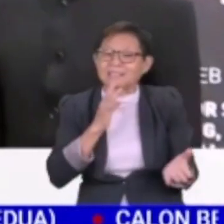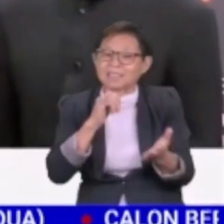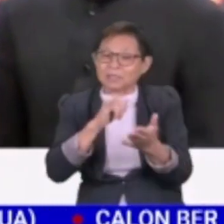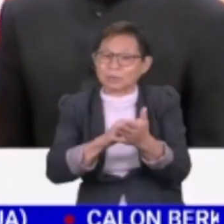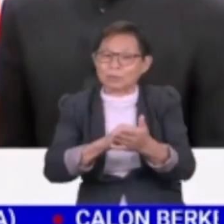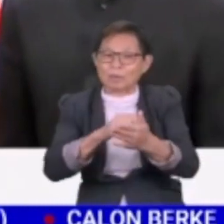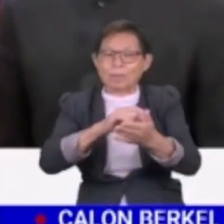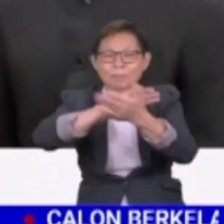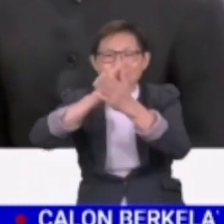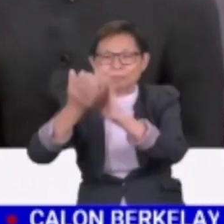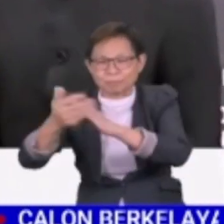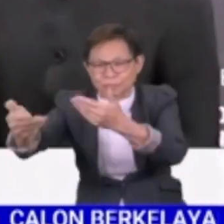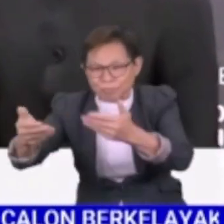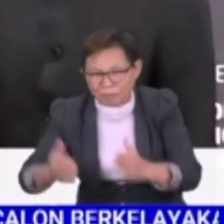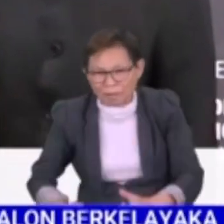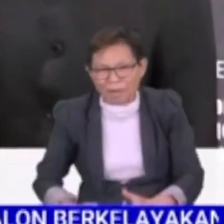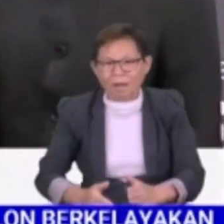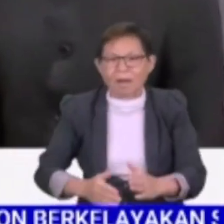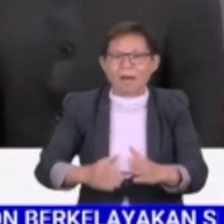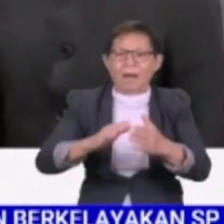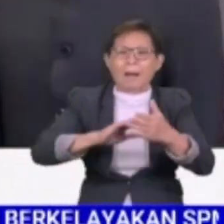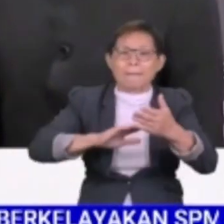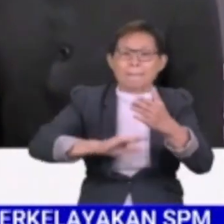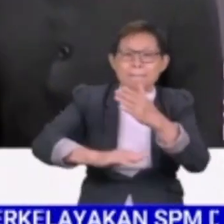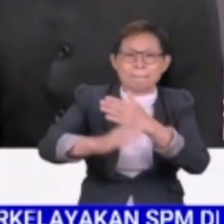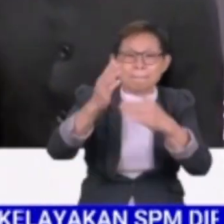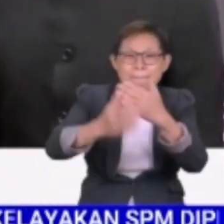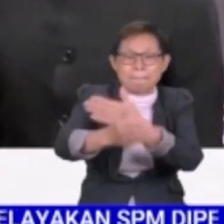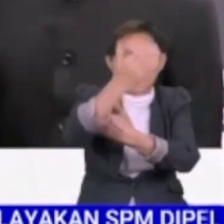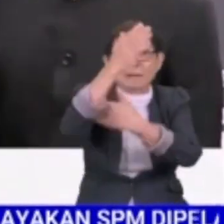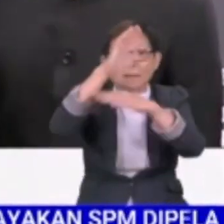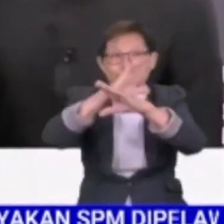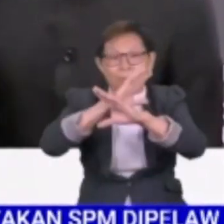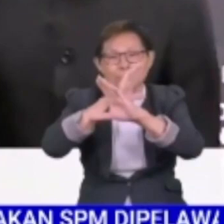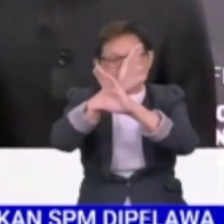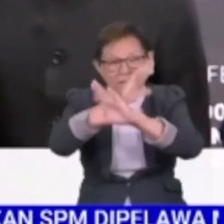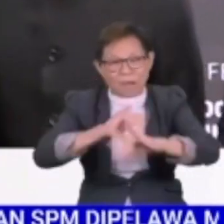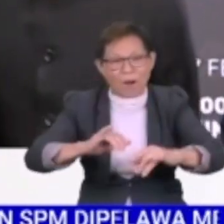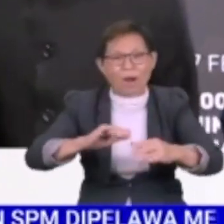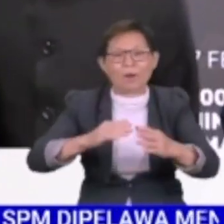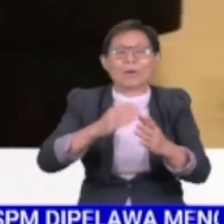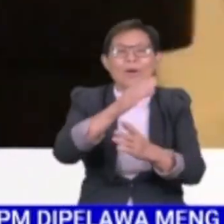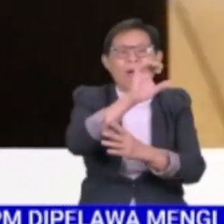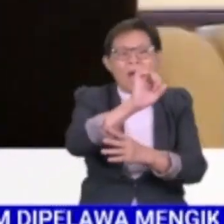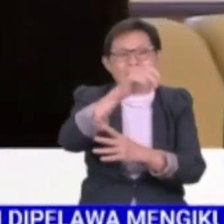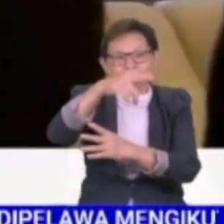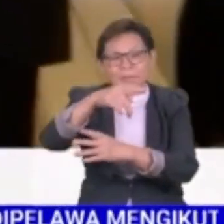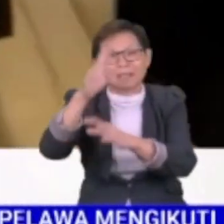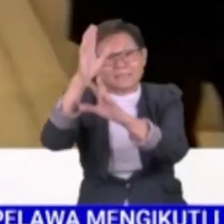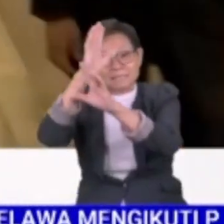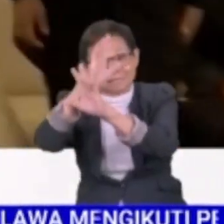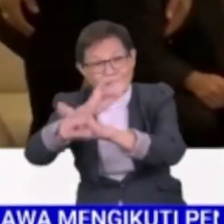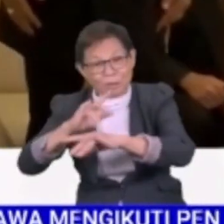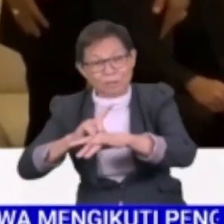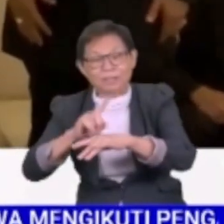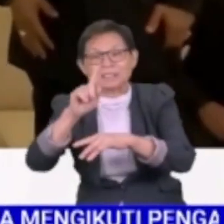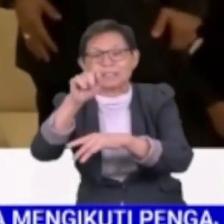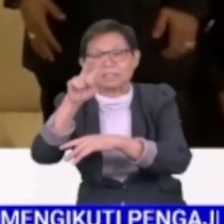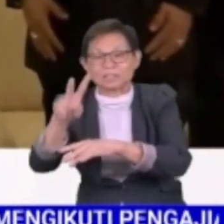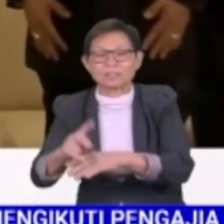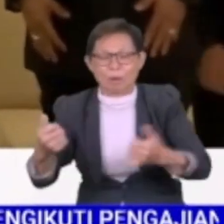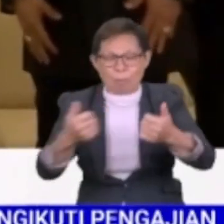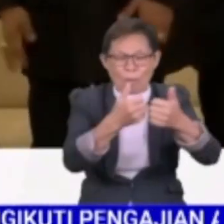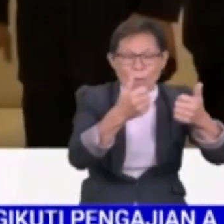demikian semasa menjadi tamu cerita pagi Serawak menelusi segmen Selamat pagi Malaysia di TV 1 kejuaraan silat